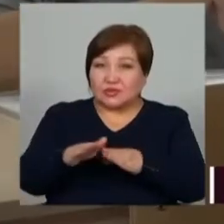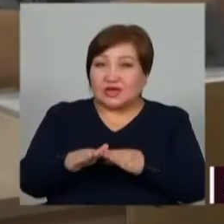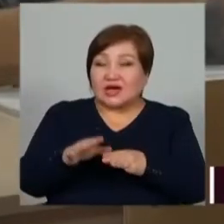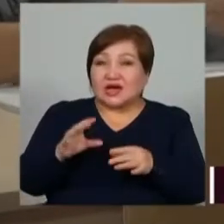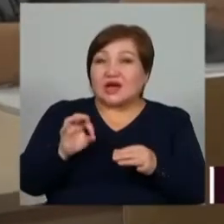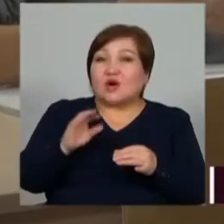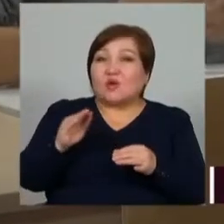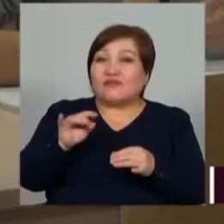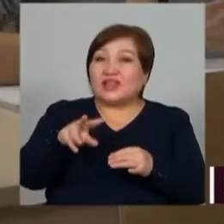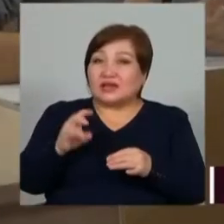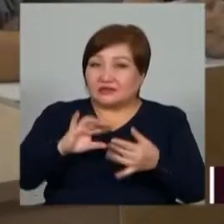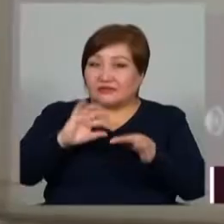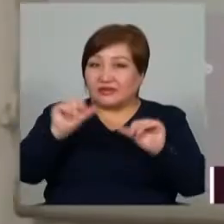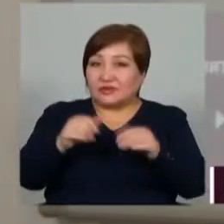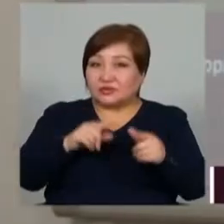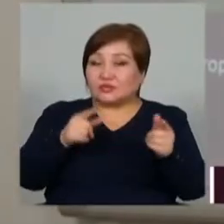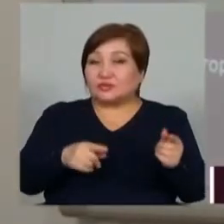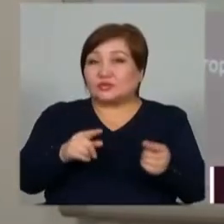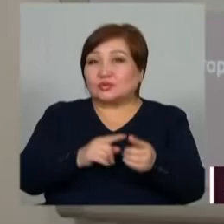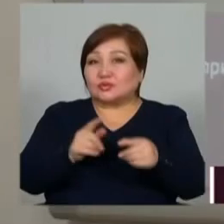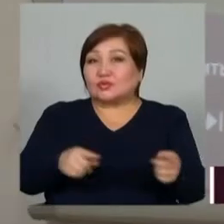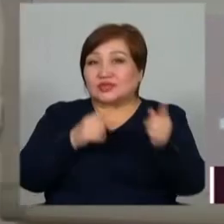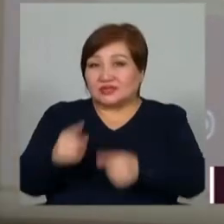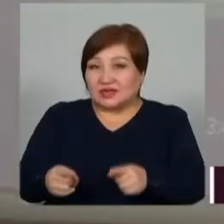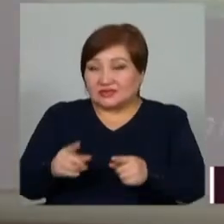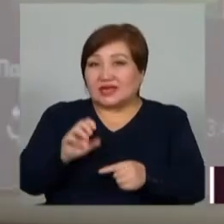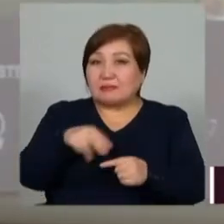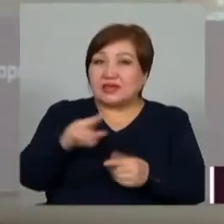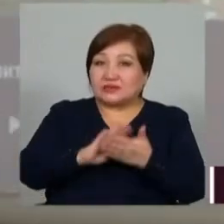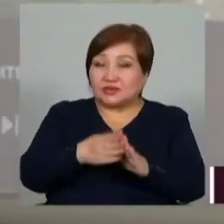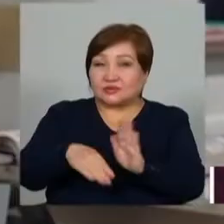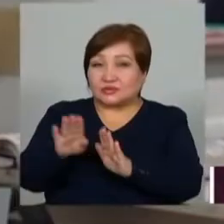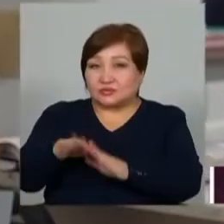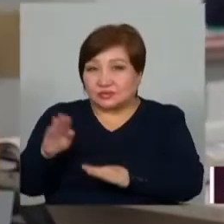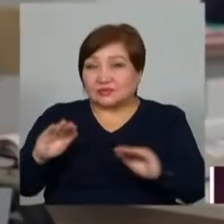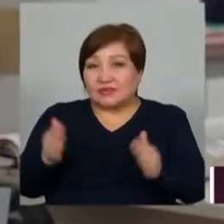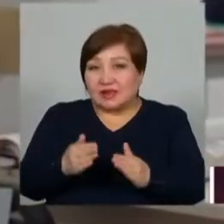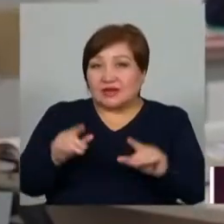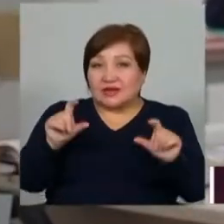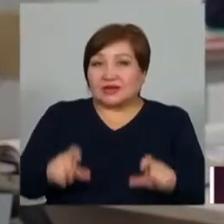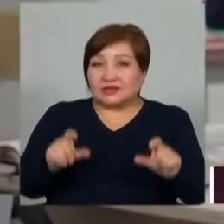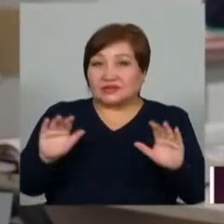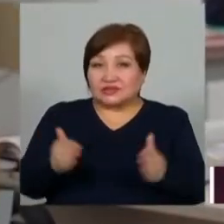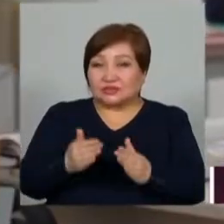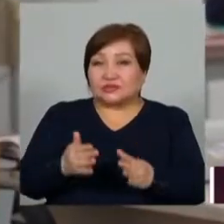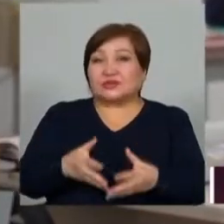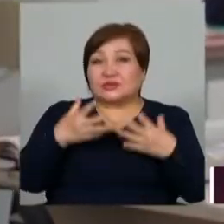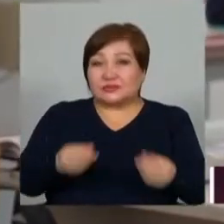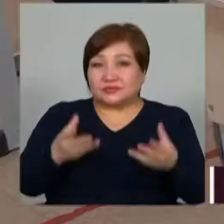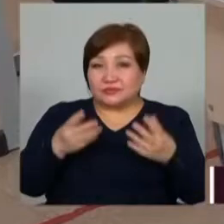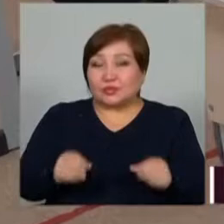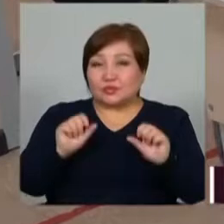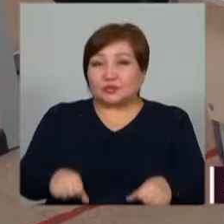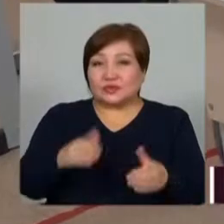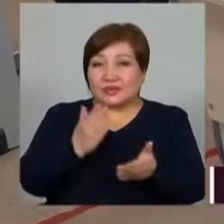еді. Ендігіде елдегі эпидемиологиялық жағдай біртіндеп тұрақталғандықтан карантиндік шектеулерді жұмсартуға мүмкіндік бар, деді вице-премьер